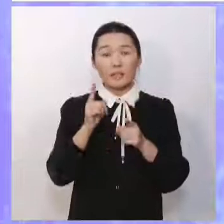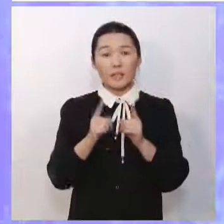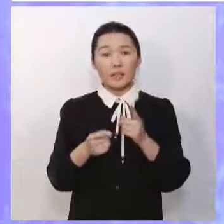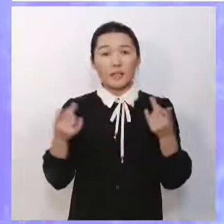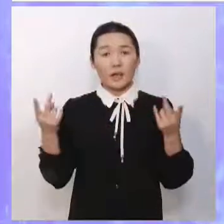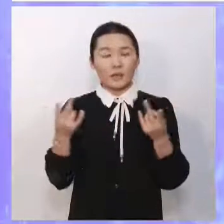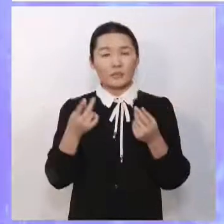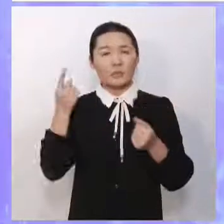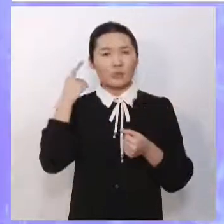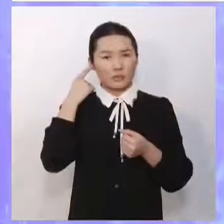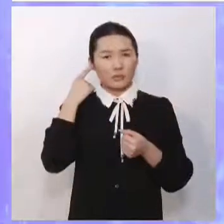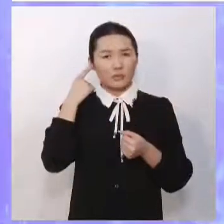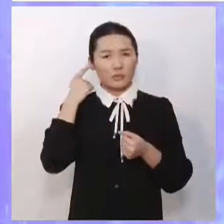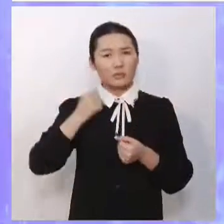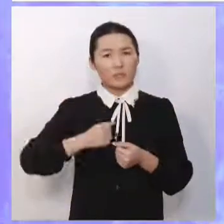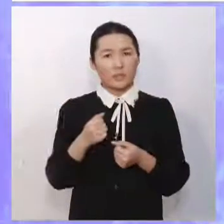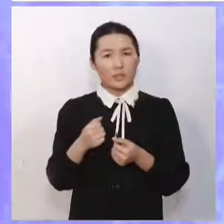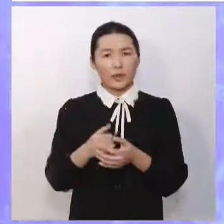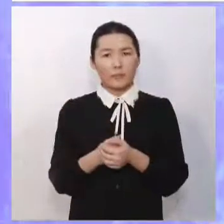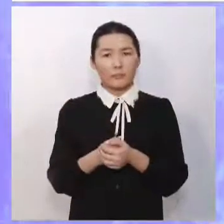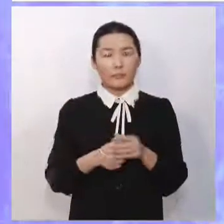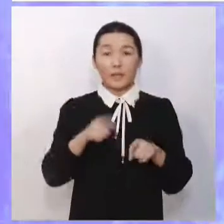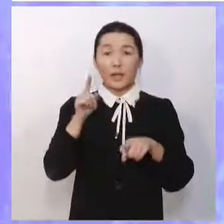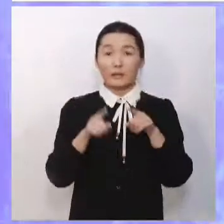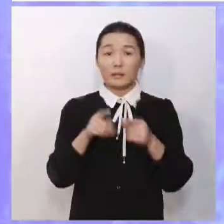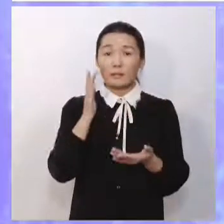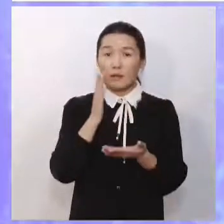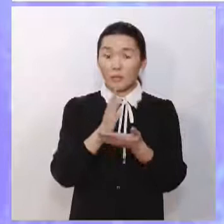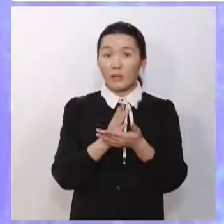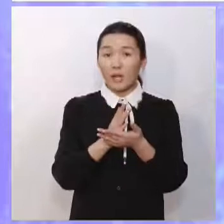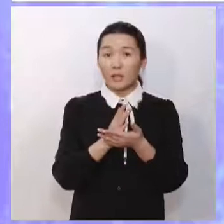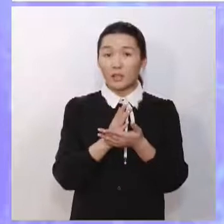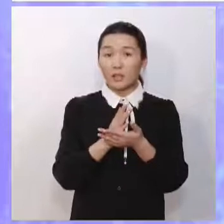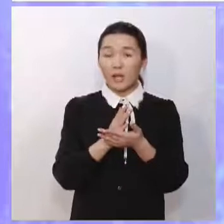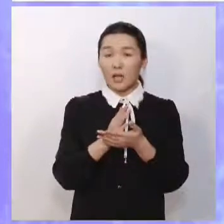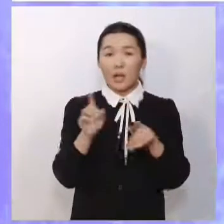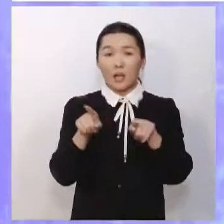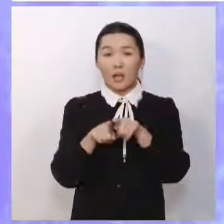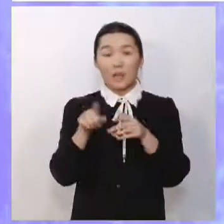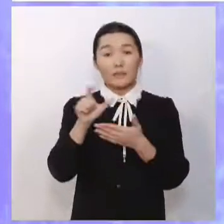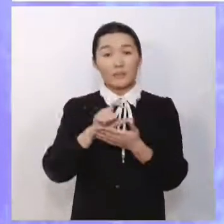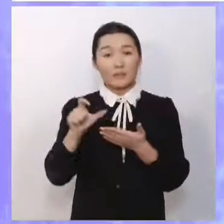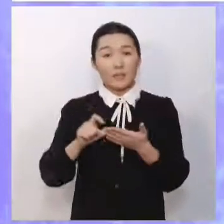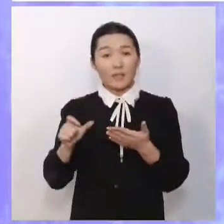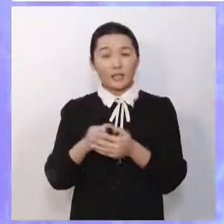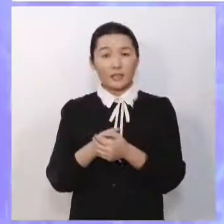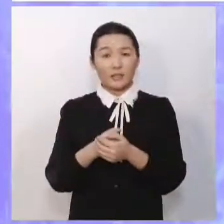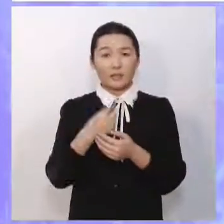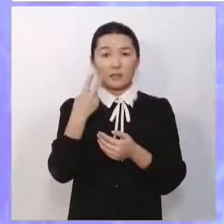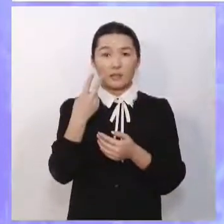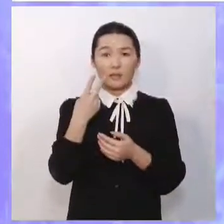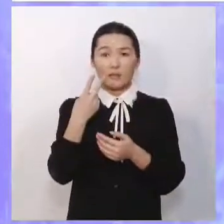приходится слышать и друзьям. А иногда бывает и так, как в стихотворении «Два